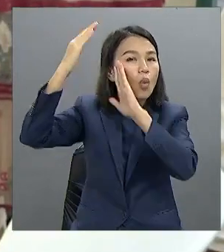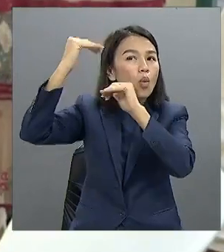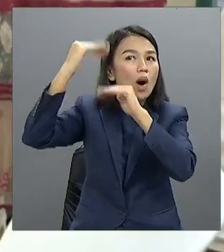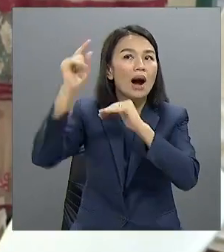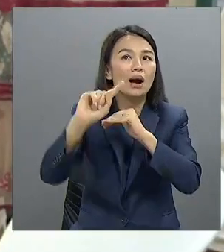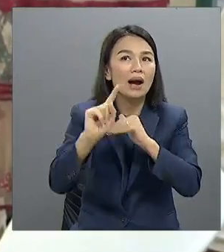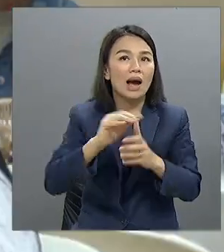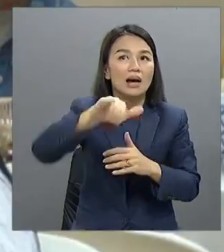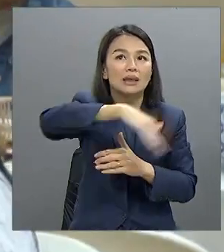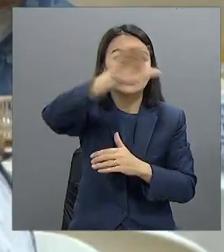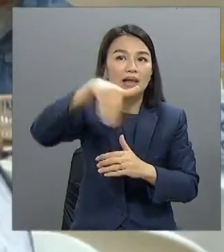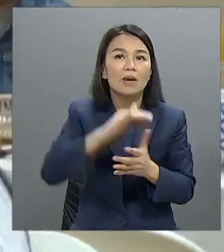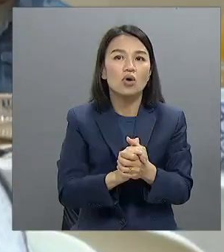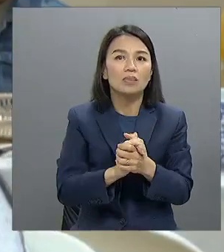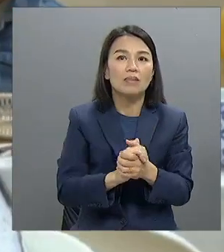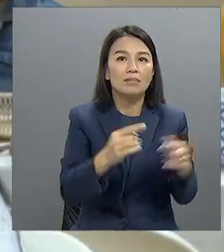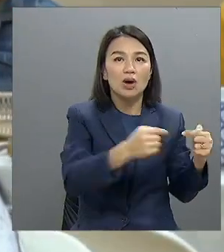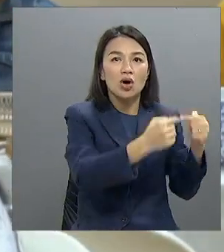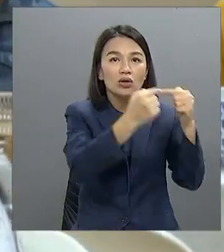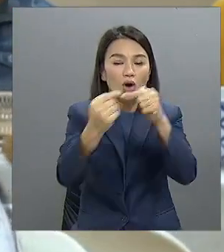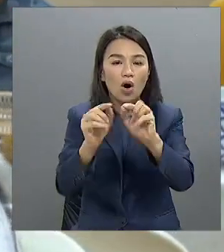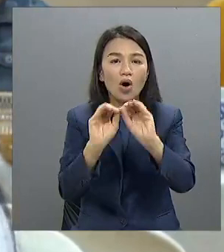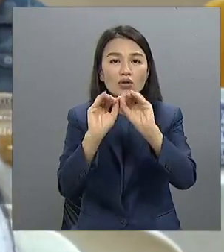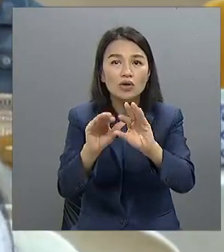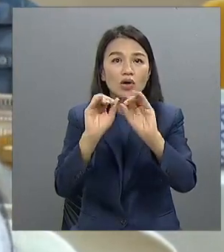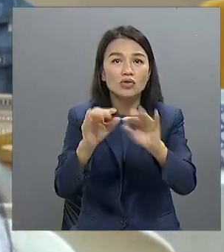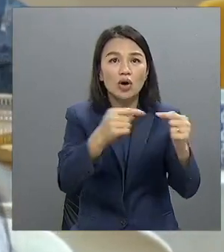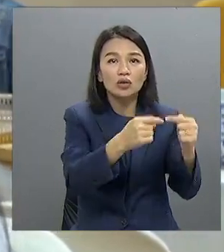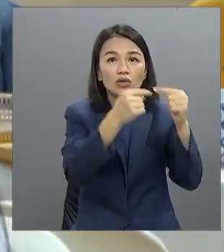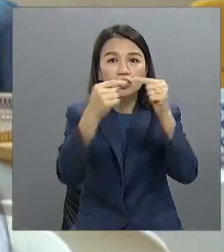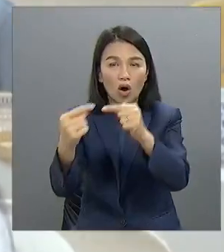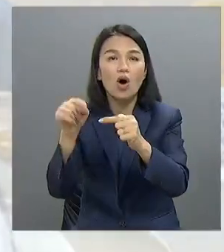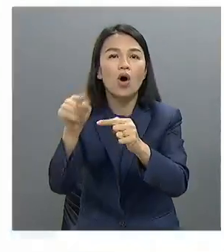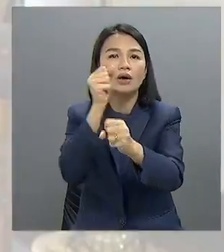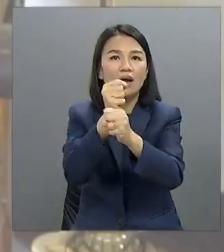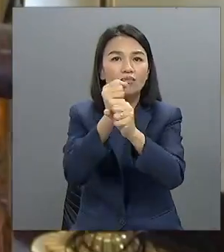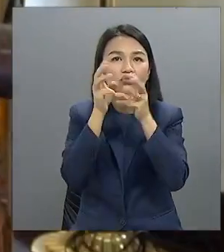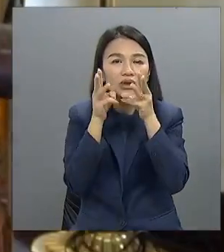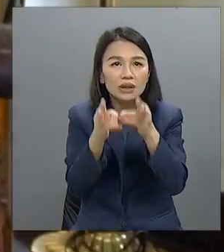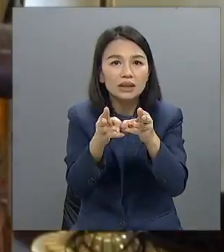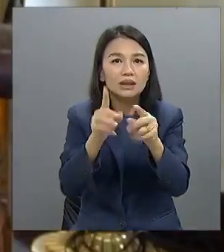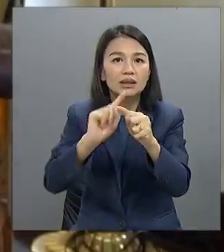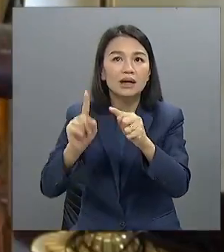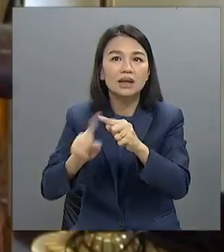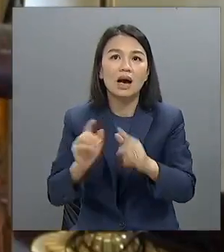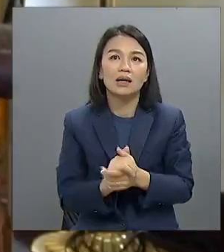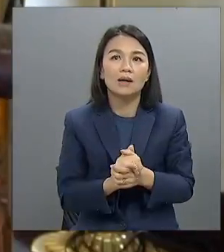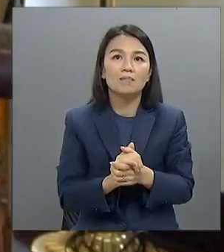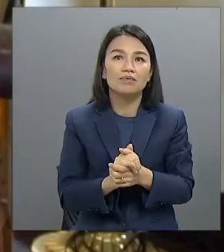การถ่ายทอดสารสิ่งนี้ภูมิปัญญานะคะไม่ว่าจะเป็นภูมิปัญญา ของช่างและ